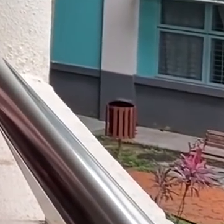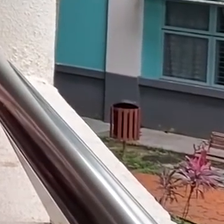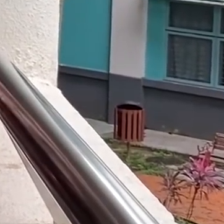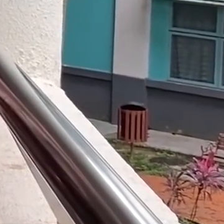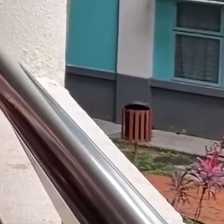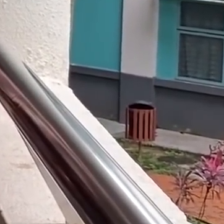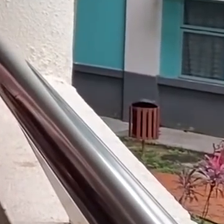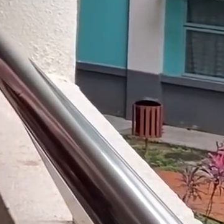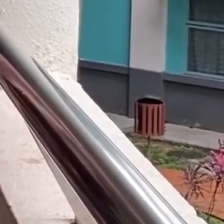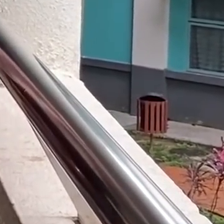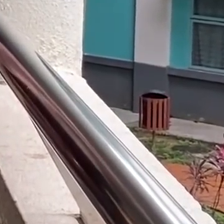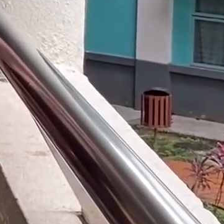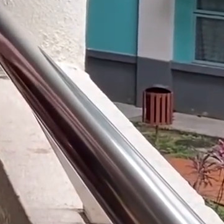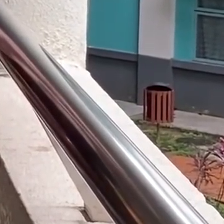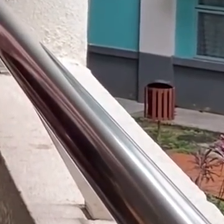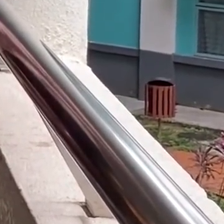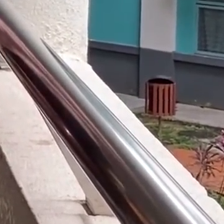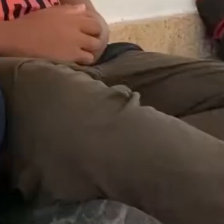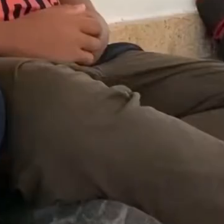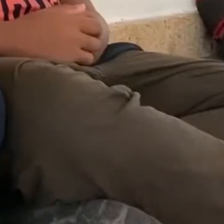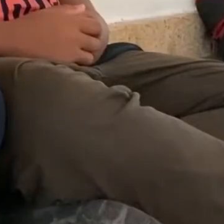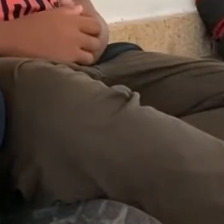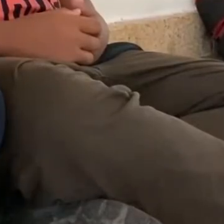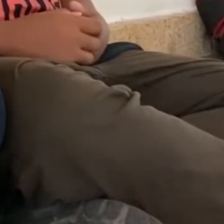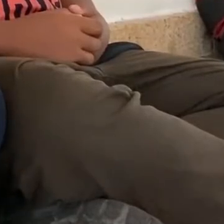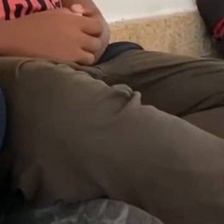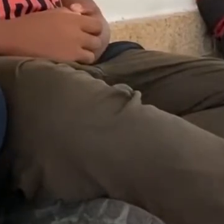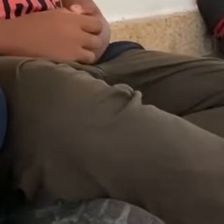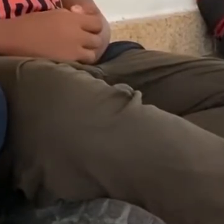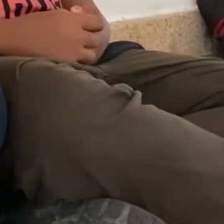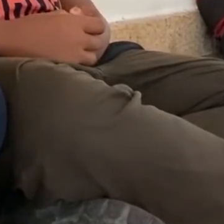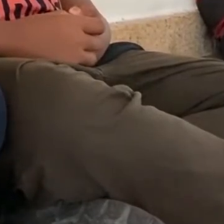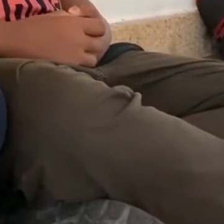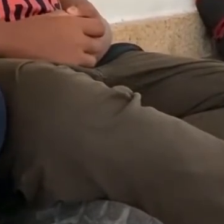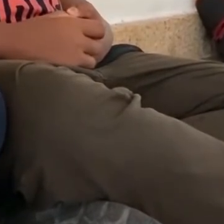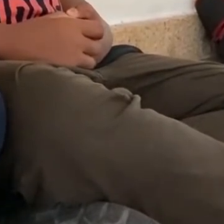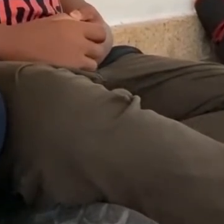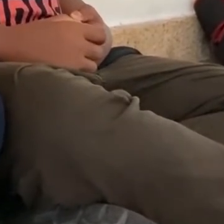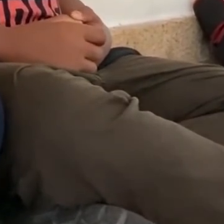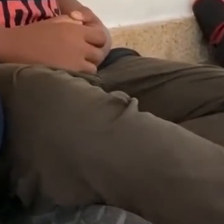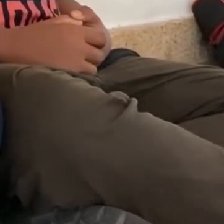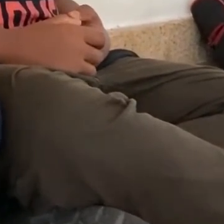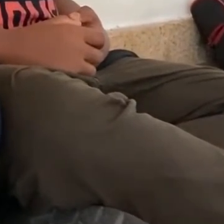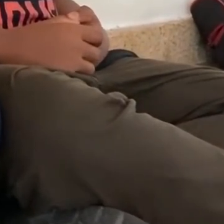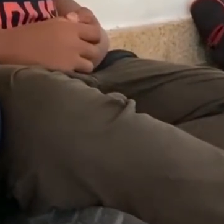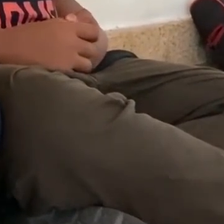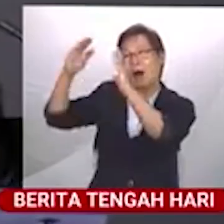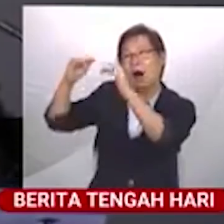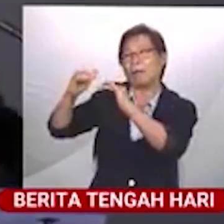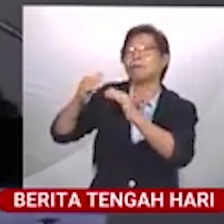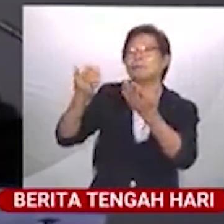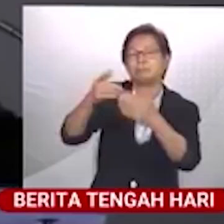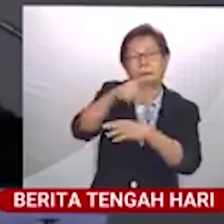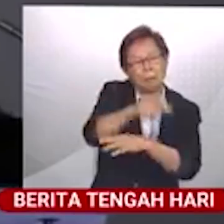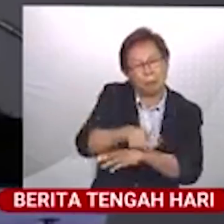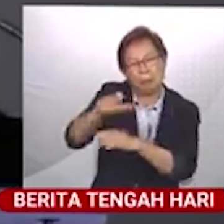tinggi. Kerana ini pastinya situasi yang agak dikatakan krisis dan kita harap pihak-pihak yang bertanggungjawab